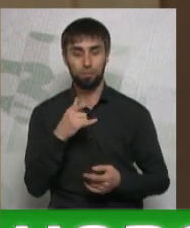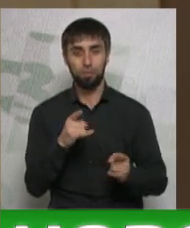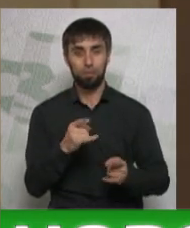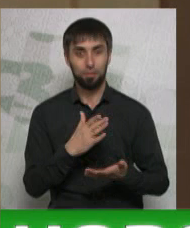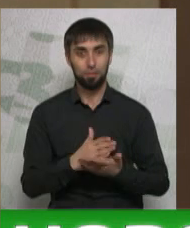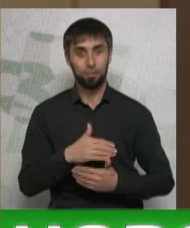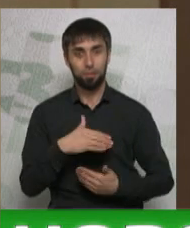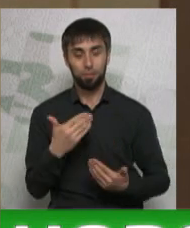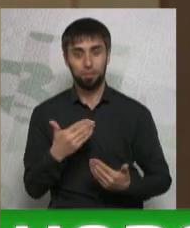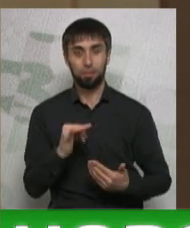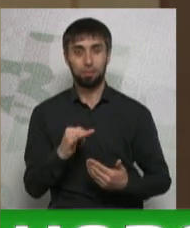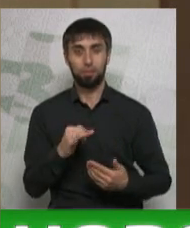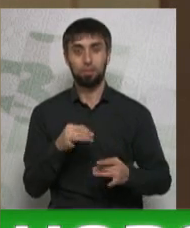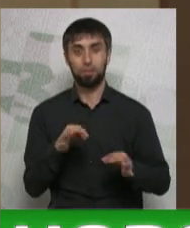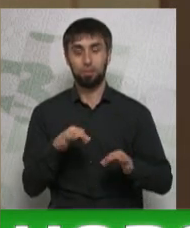и чтобы машина